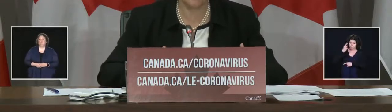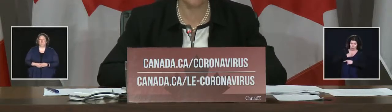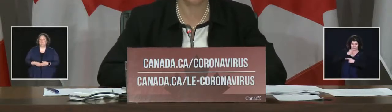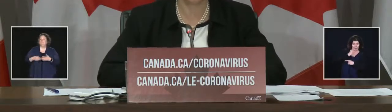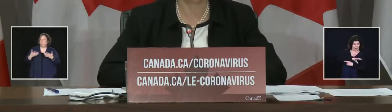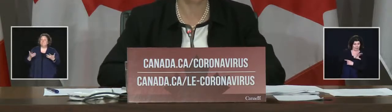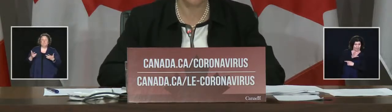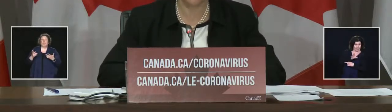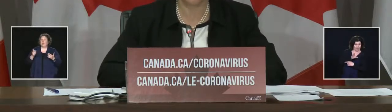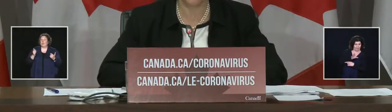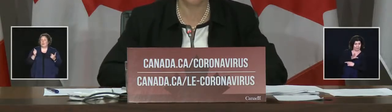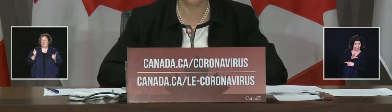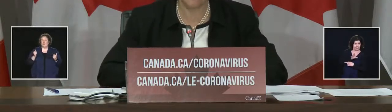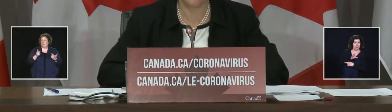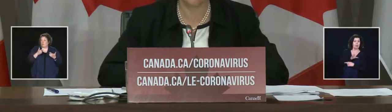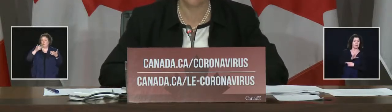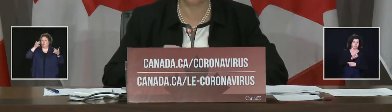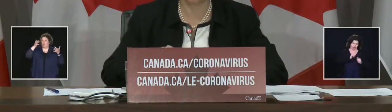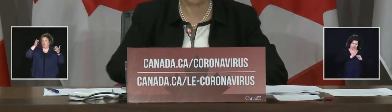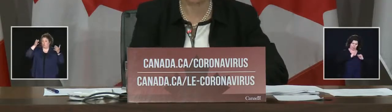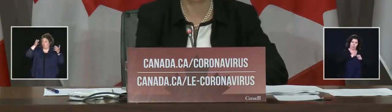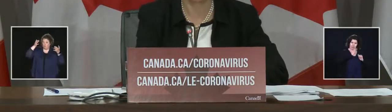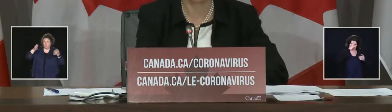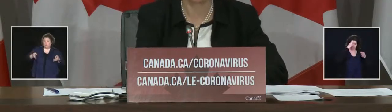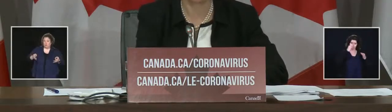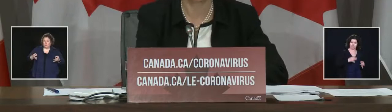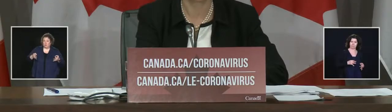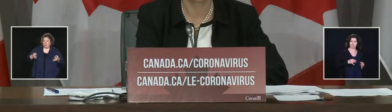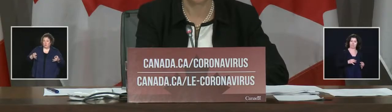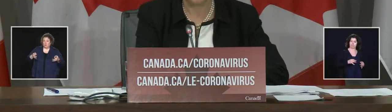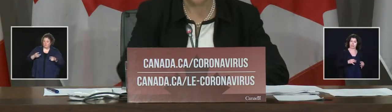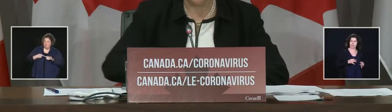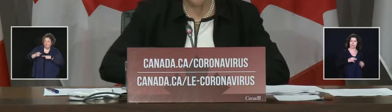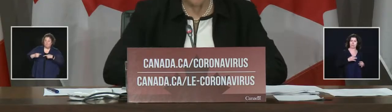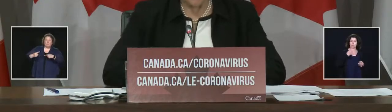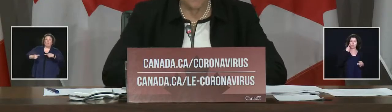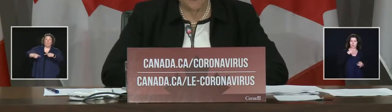les Canadiens dans l'intérêt national.